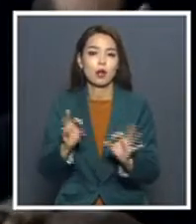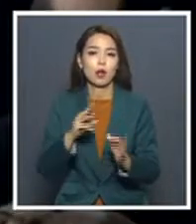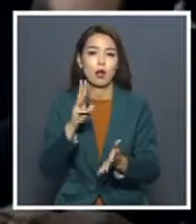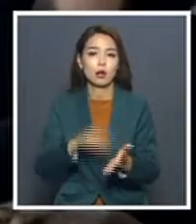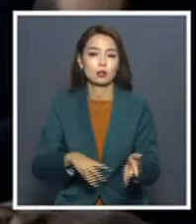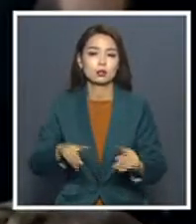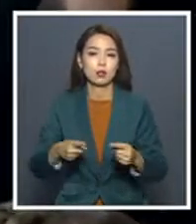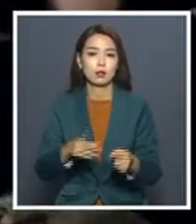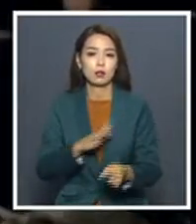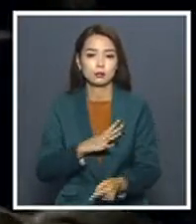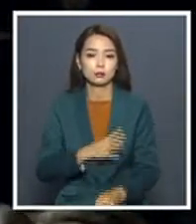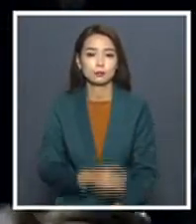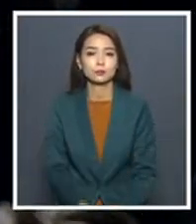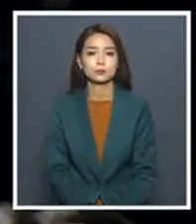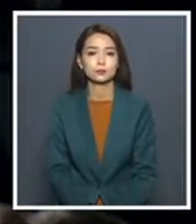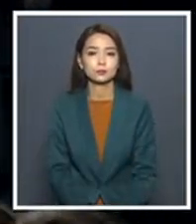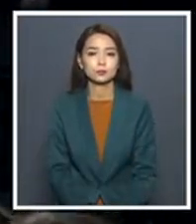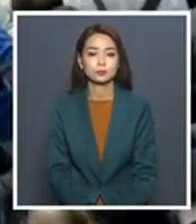еді.